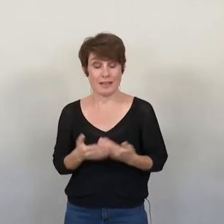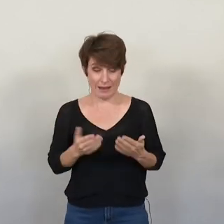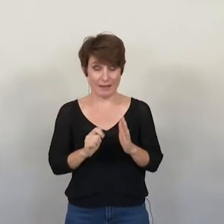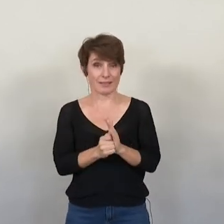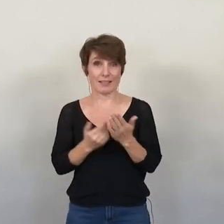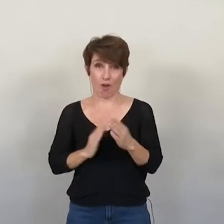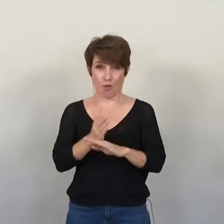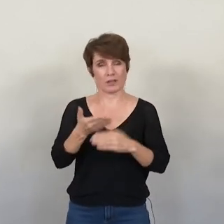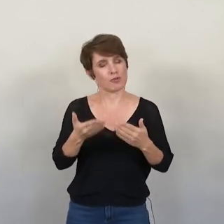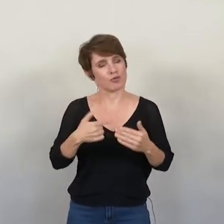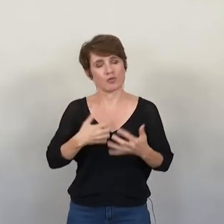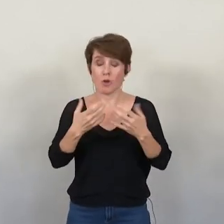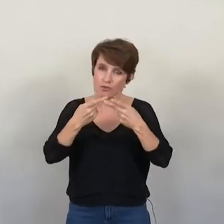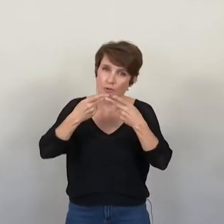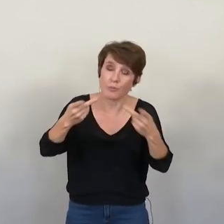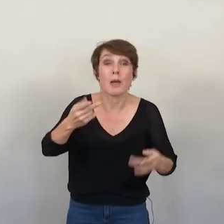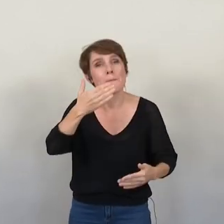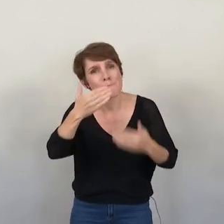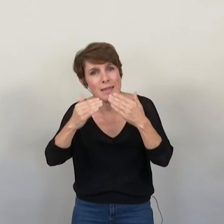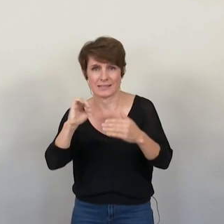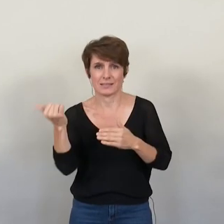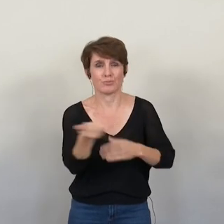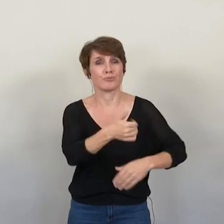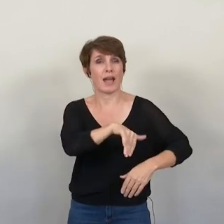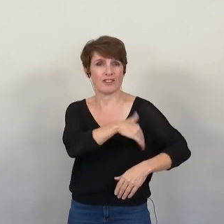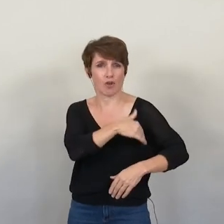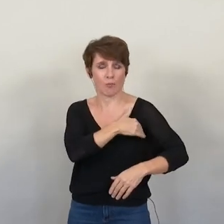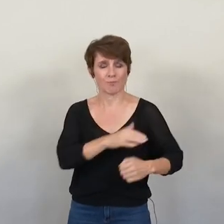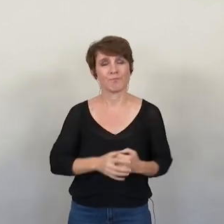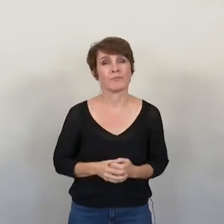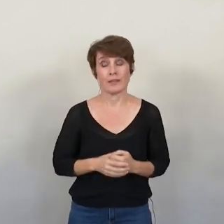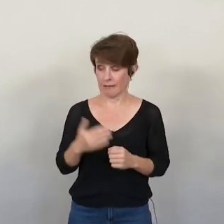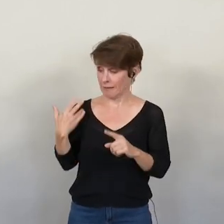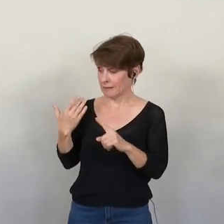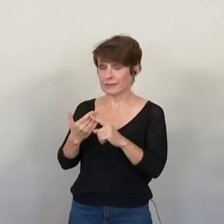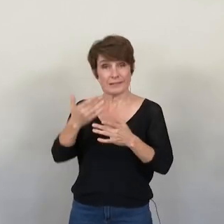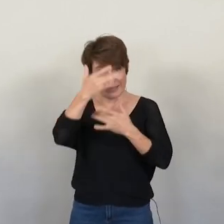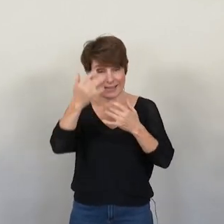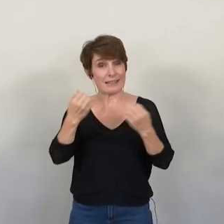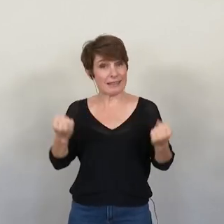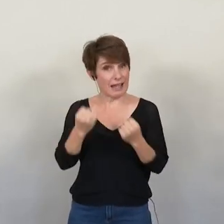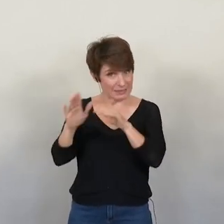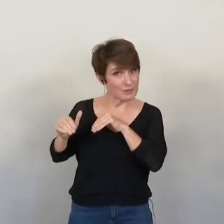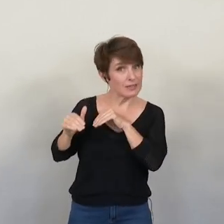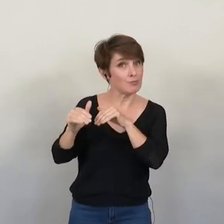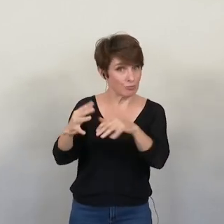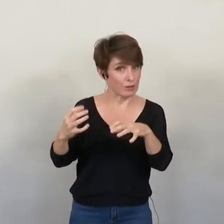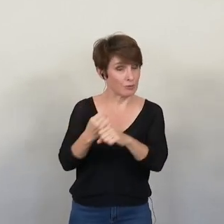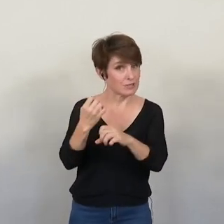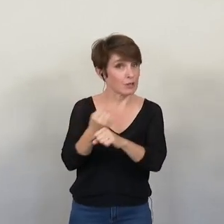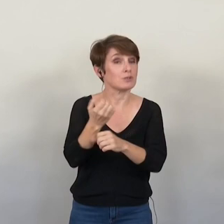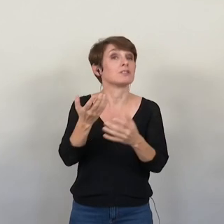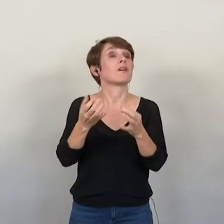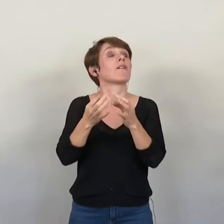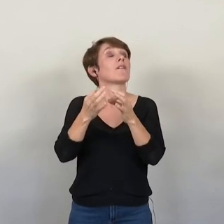les remercier je pense à celles et ceux qui ont permis aux activités d'été de se tenir et qui ont permis aux grenboise et au grenbois